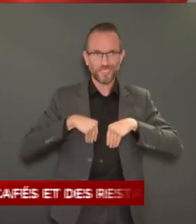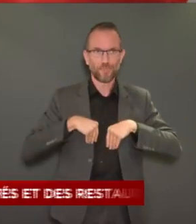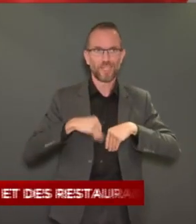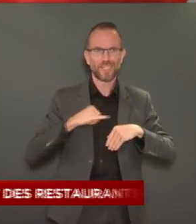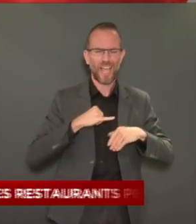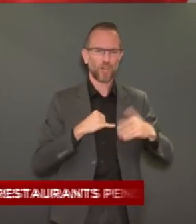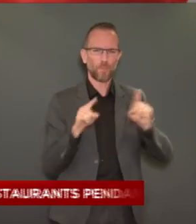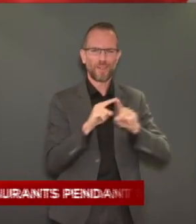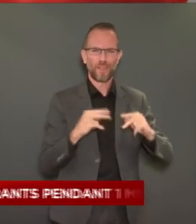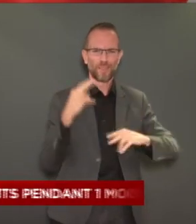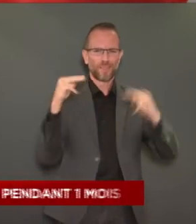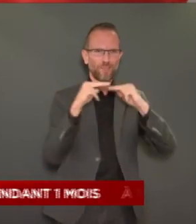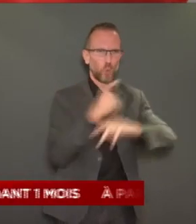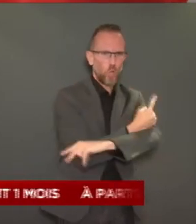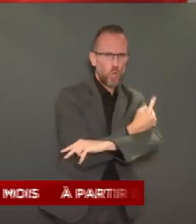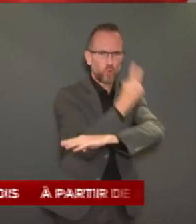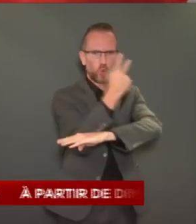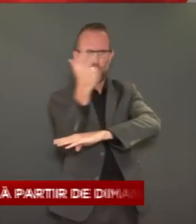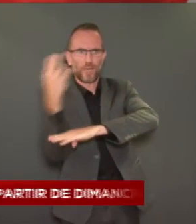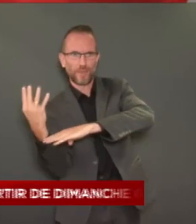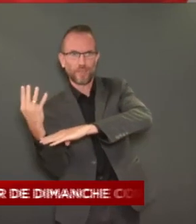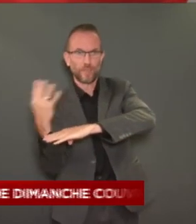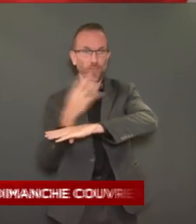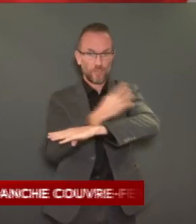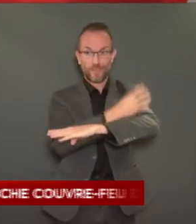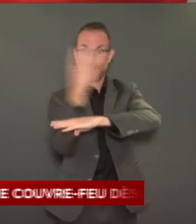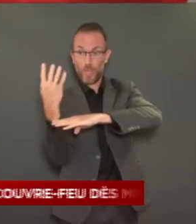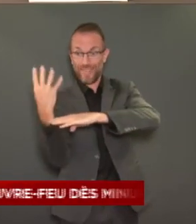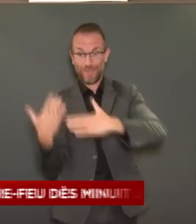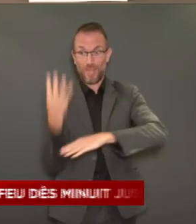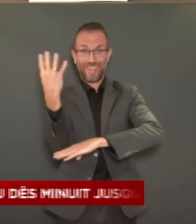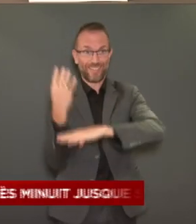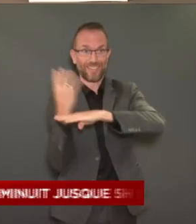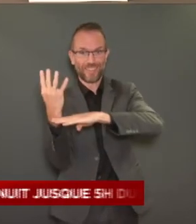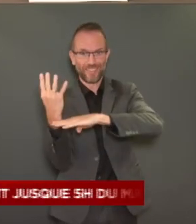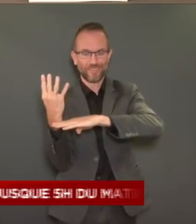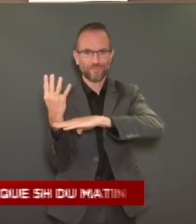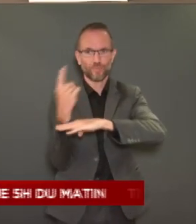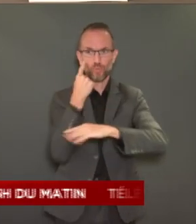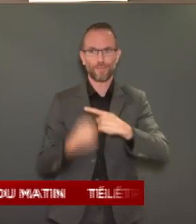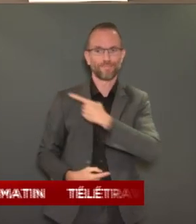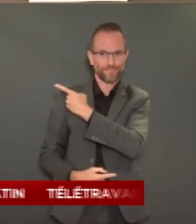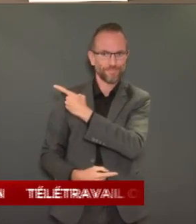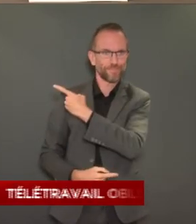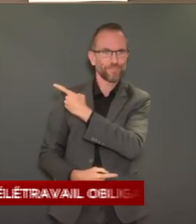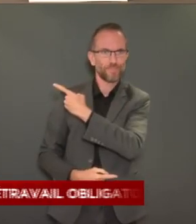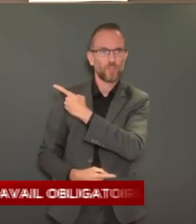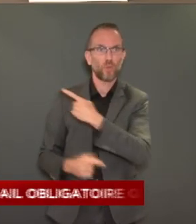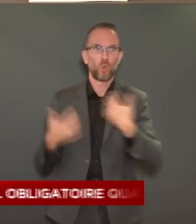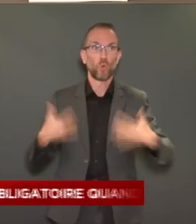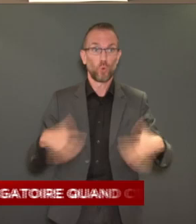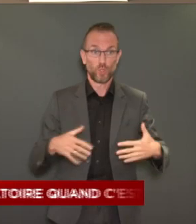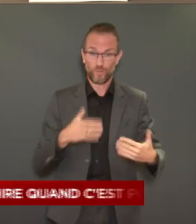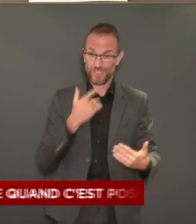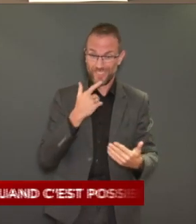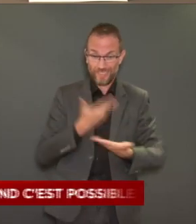on est actuellement dans le niveau 4, c'est-à-dire alerte très élevée, c'est